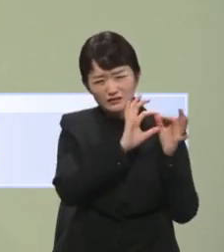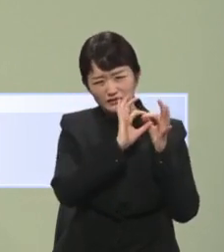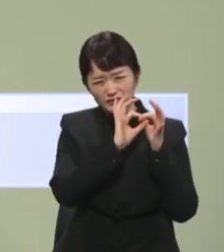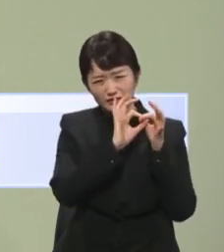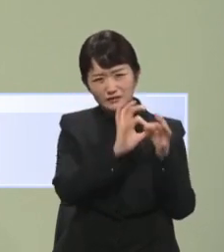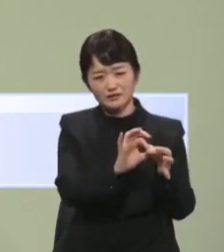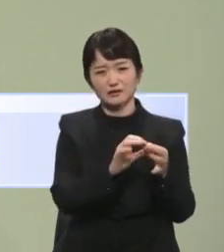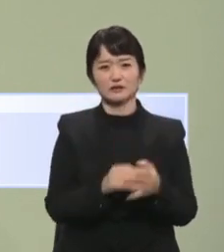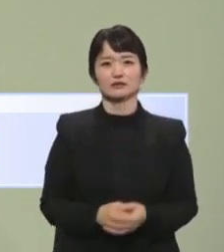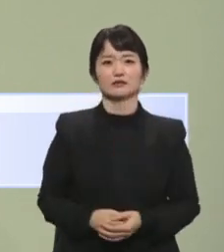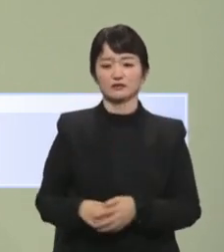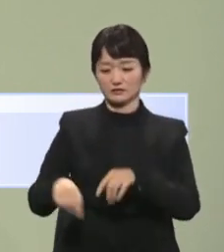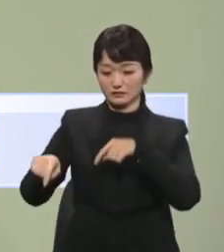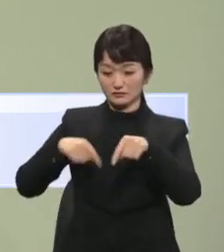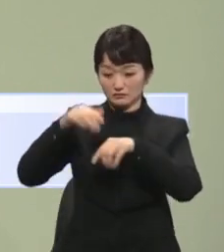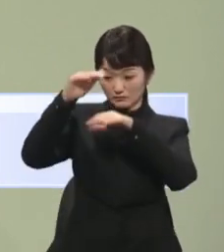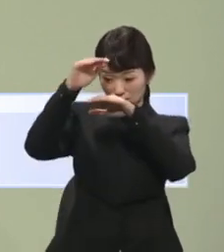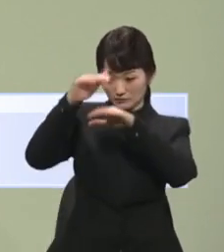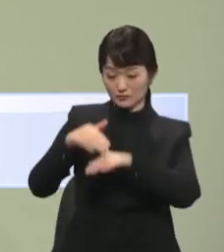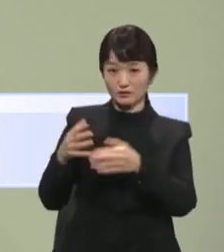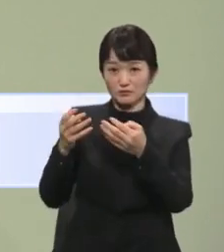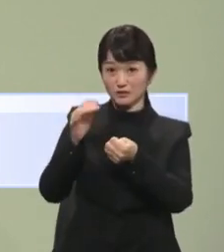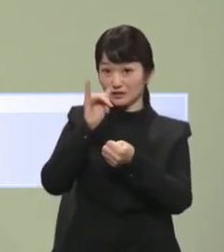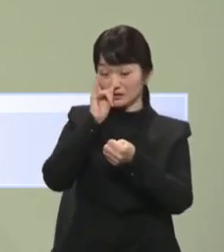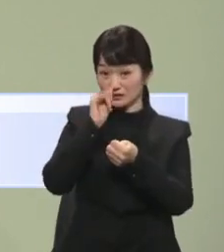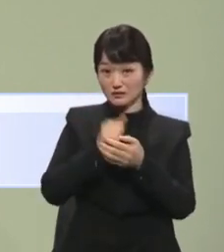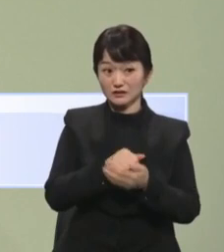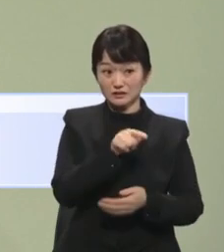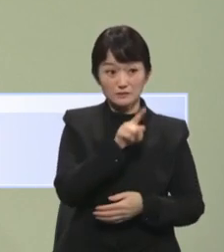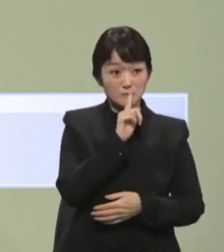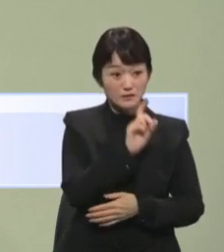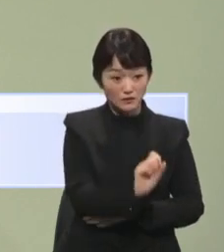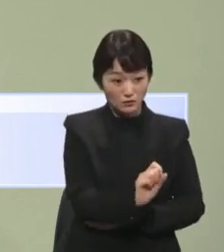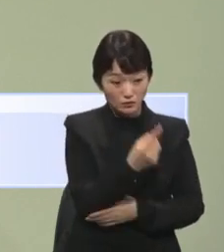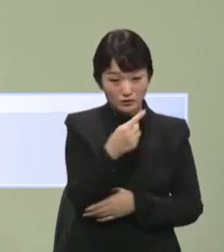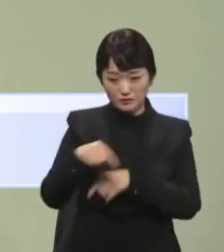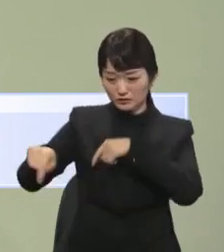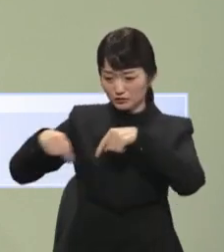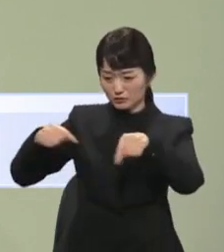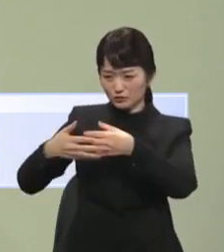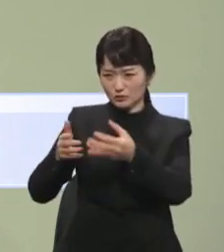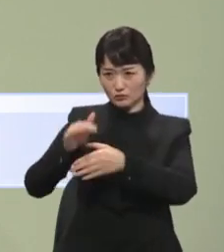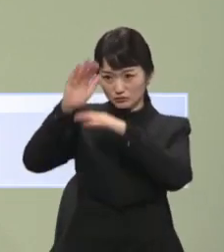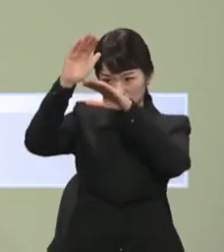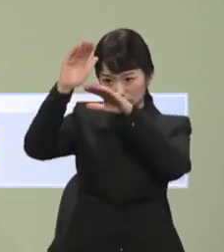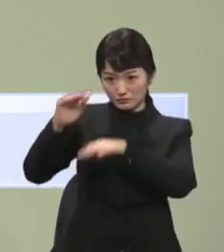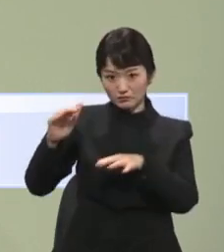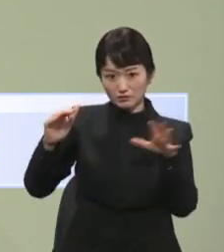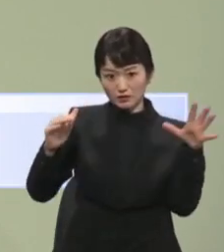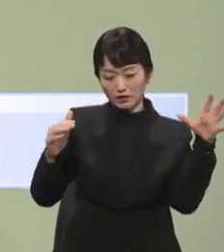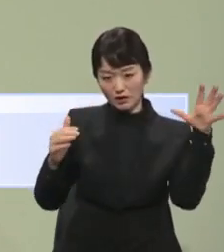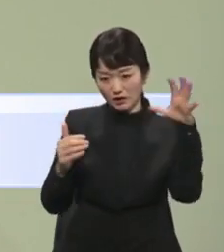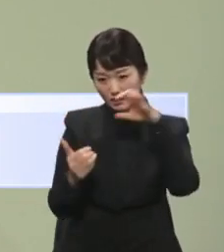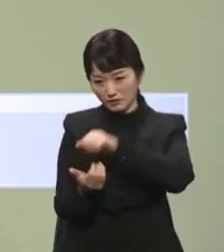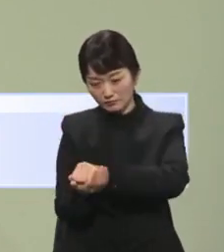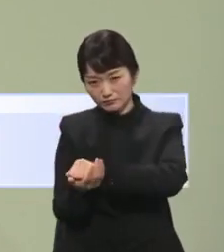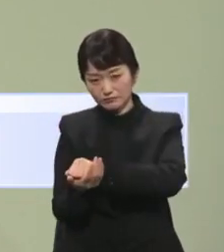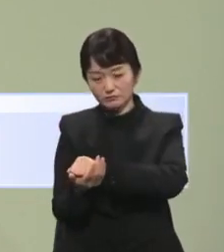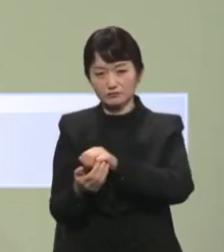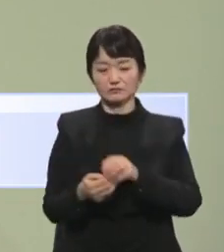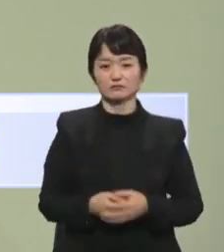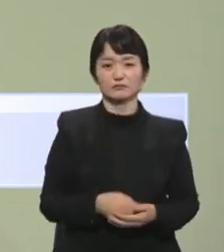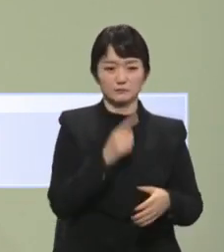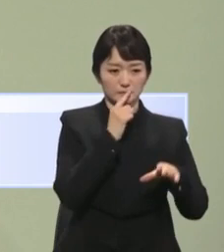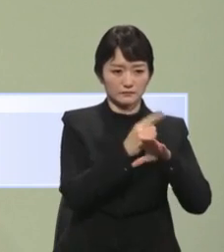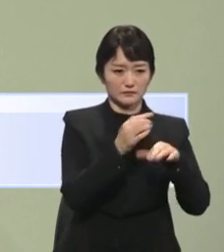사람들이 얼마나 많은데이 암컷 논란이 마치 블랙홀처럼이 정치권의 모든 이슈를 빨아들이고 민주당이 계속 해서 좀 궁지에